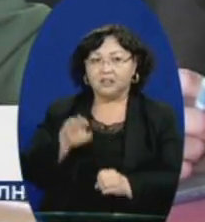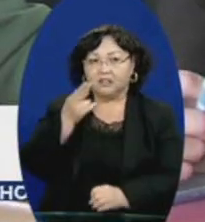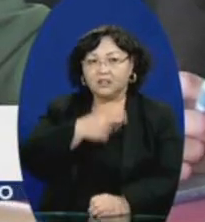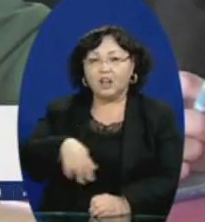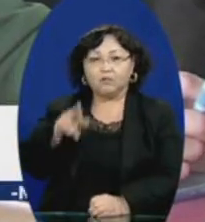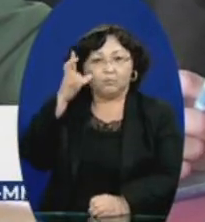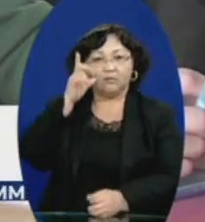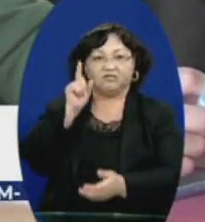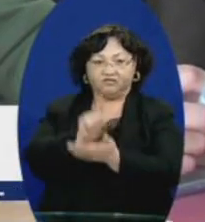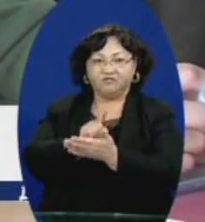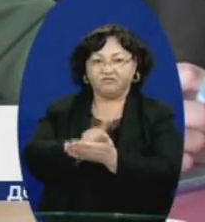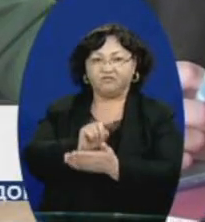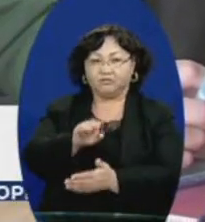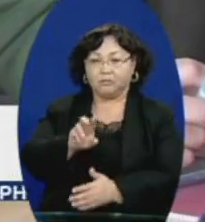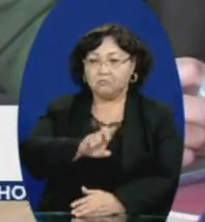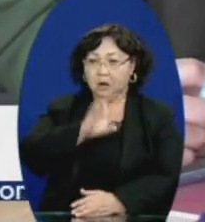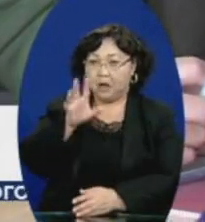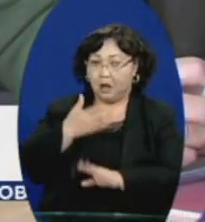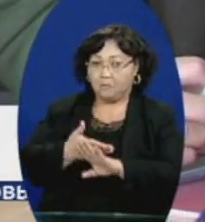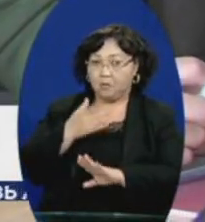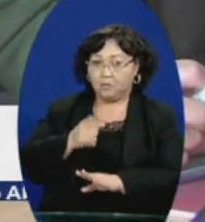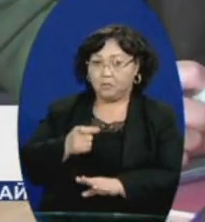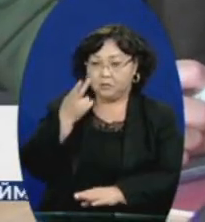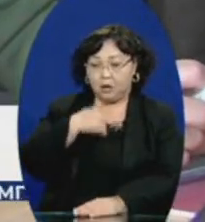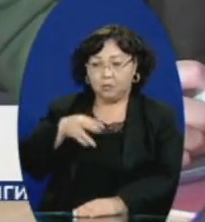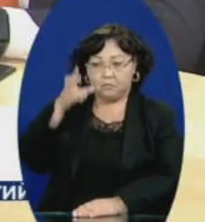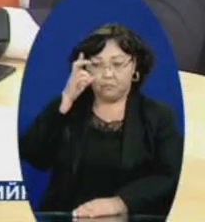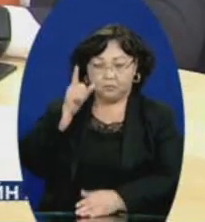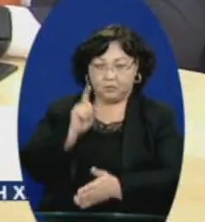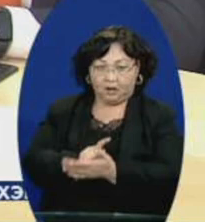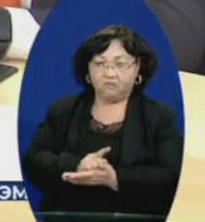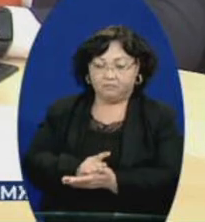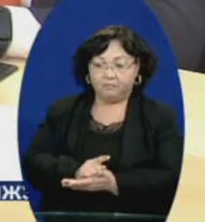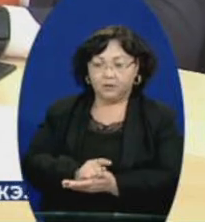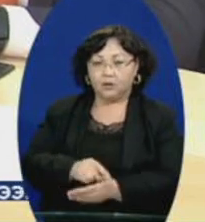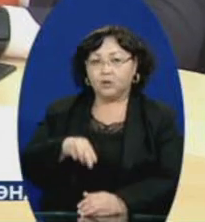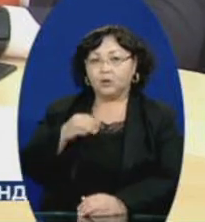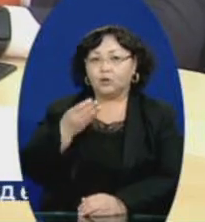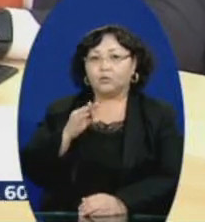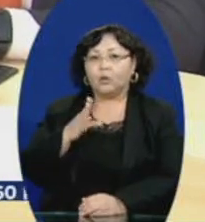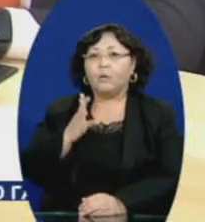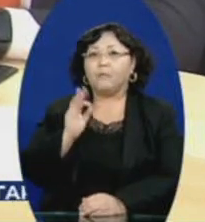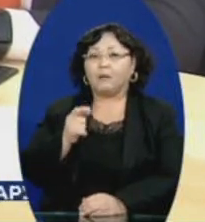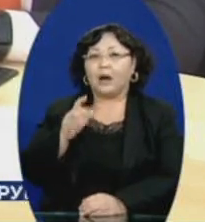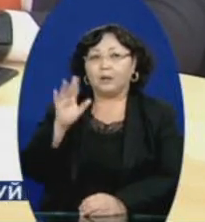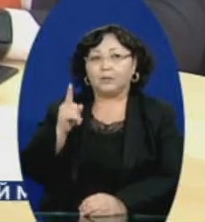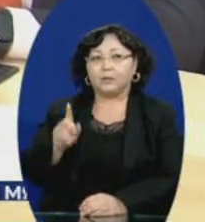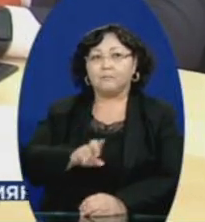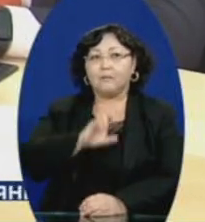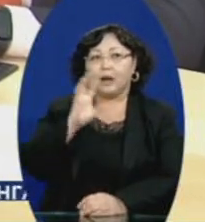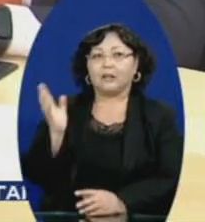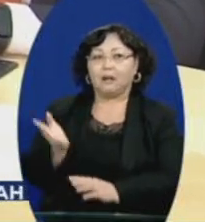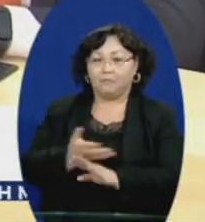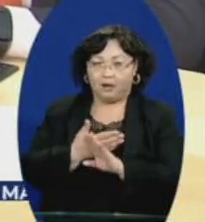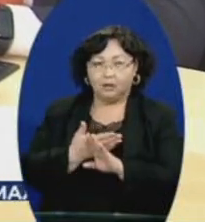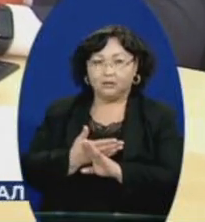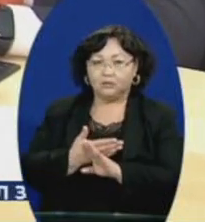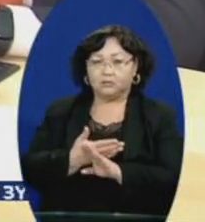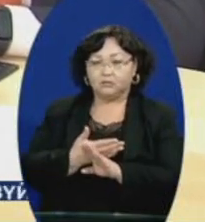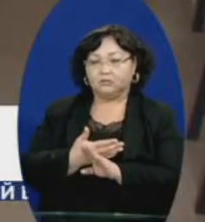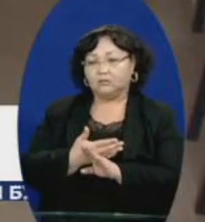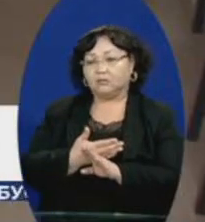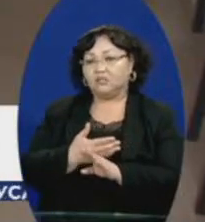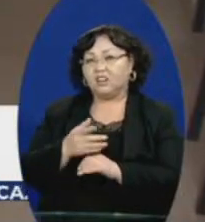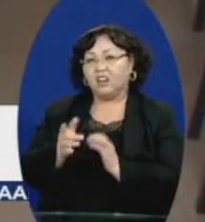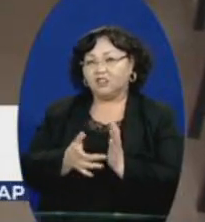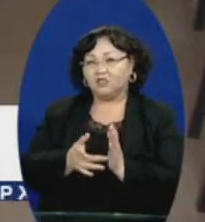боловсралтай байхыг шаардаж байна. Энэхүү шалгалтад Төв аймгаас гэхэд 11 байгаль хамгаалагч тэнцээг байна. Техник тоног төхөөрөмж чангамж